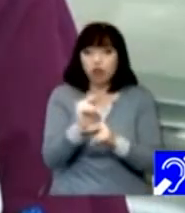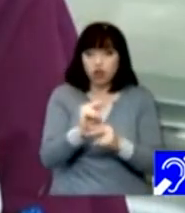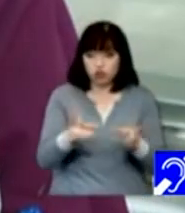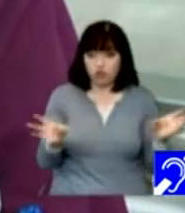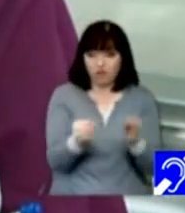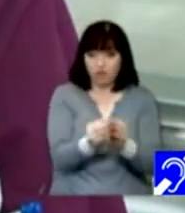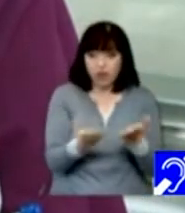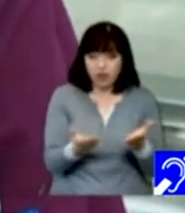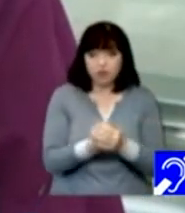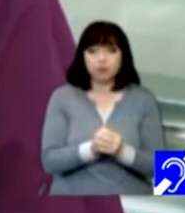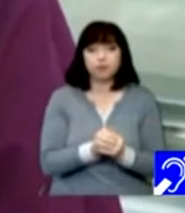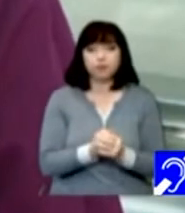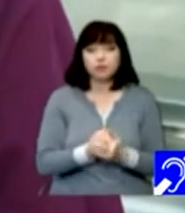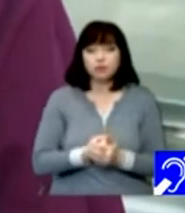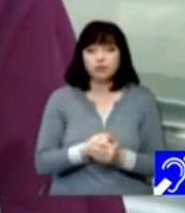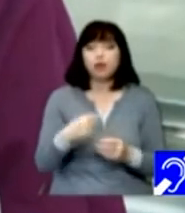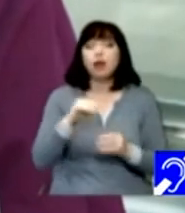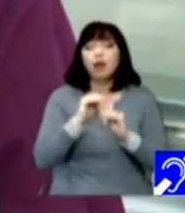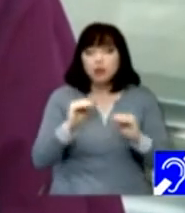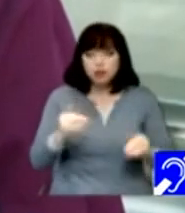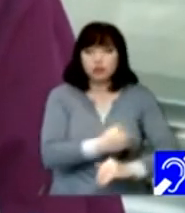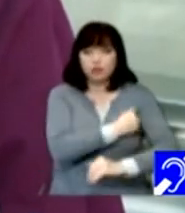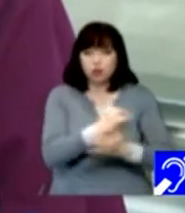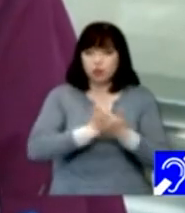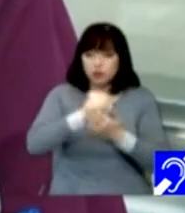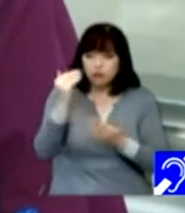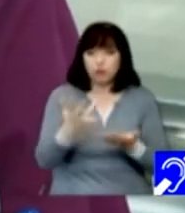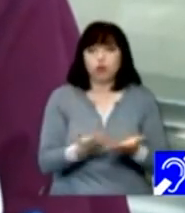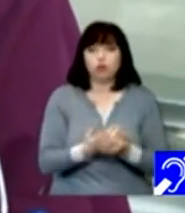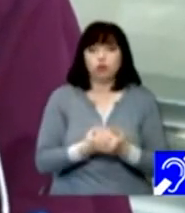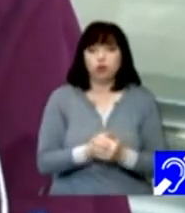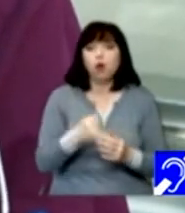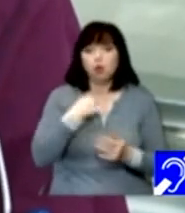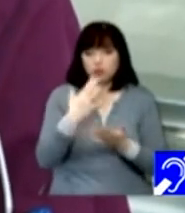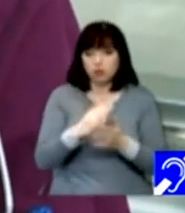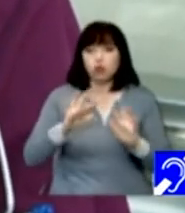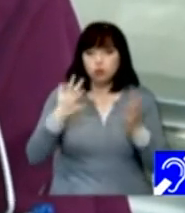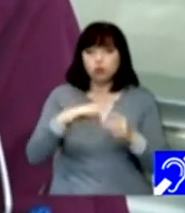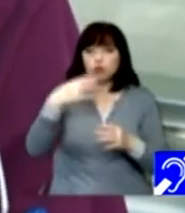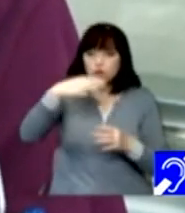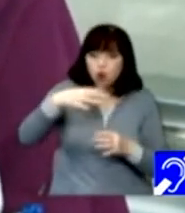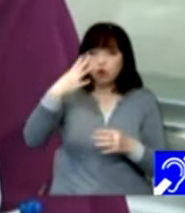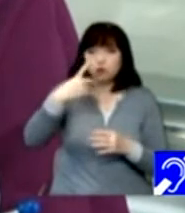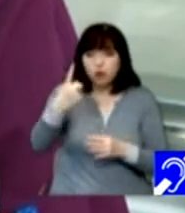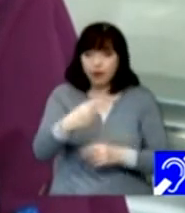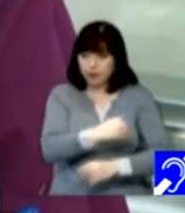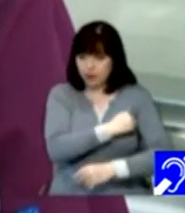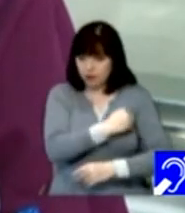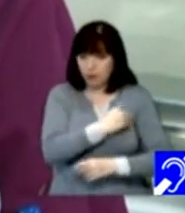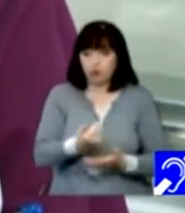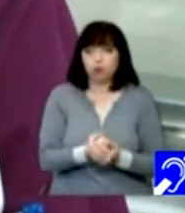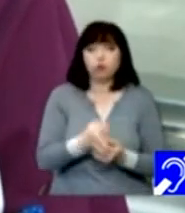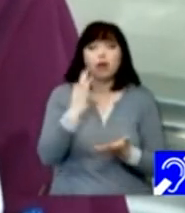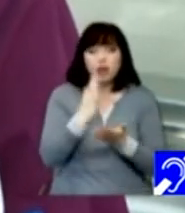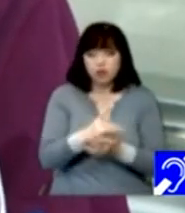copii care au sindromul febril primul plan, febră înalt, febră persistent, chiar peste, avem cazuri peste 40-41, avem semne